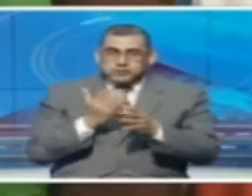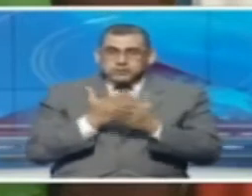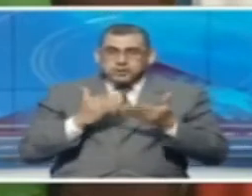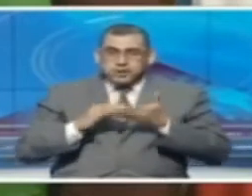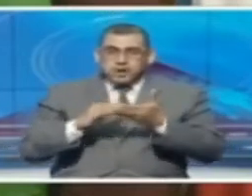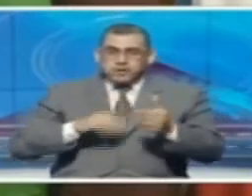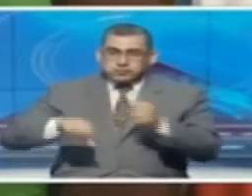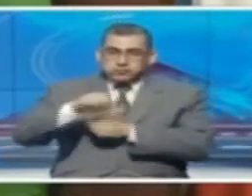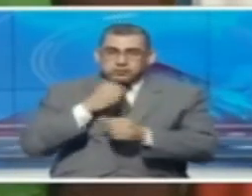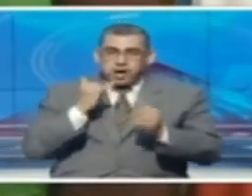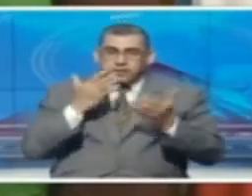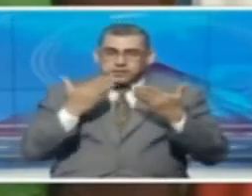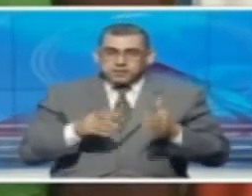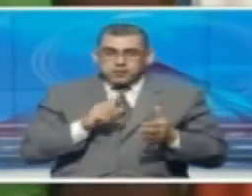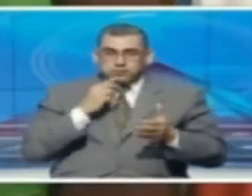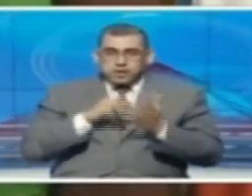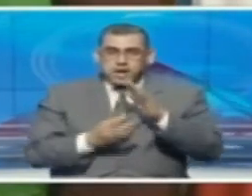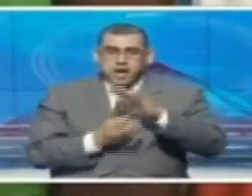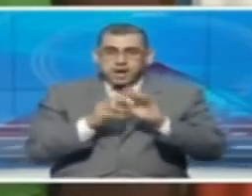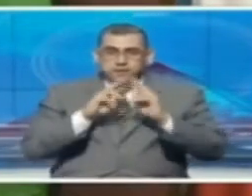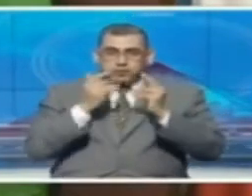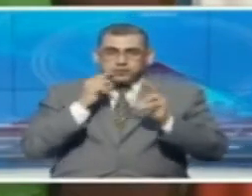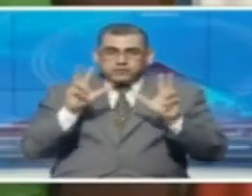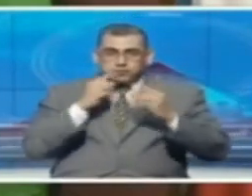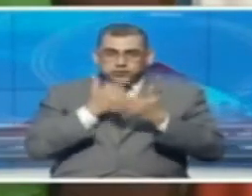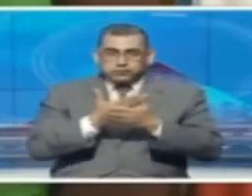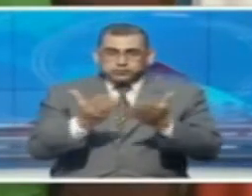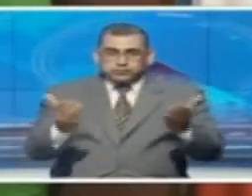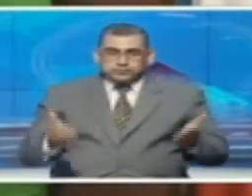على المجتمعات العربية. من الجامعة العربية منذر أبو دوح، التلفزيون المصري.